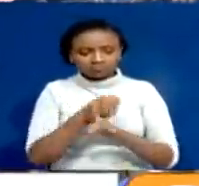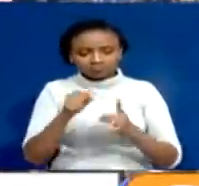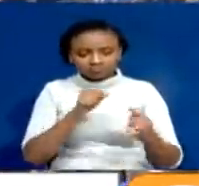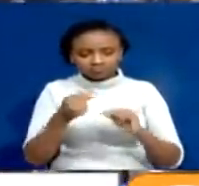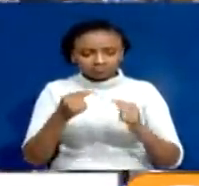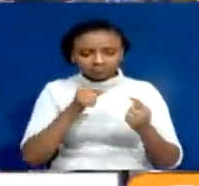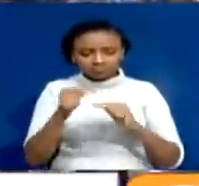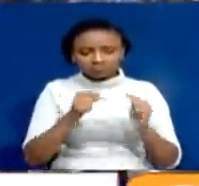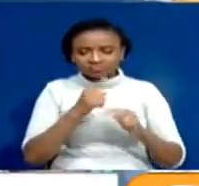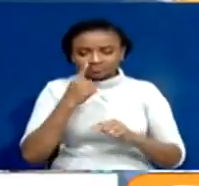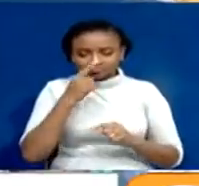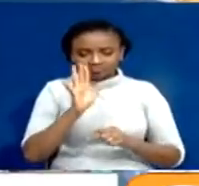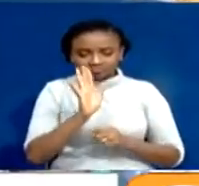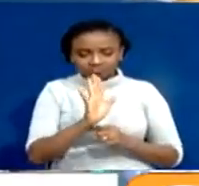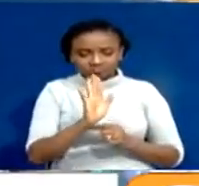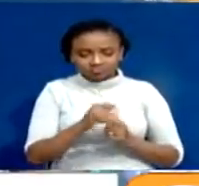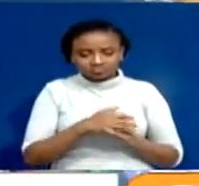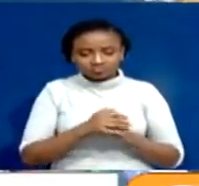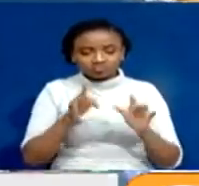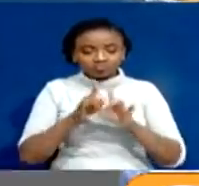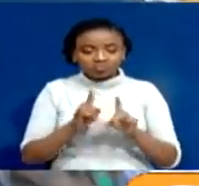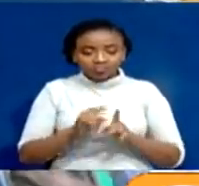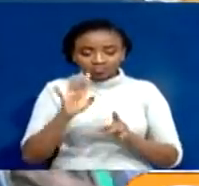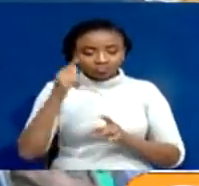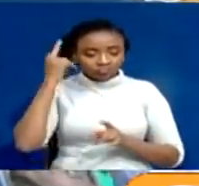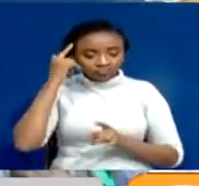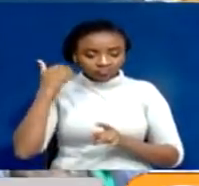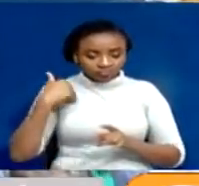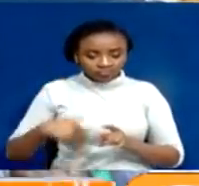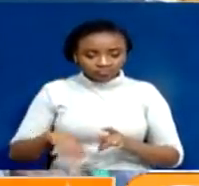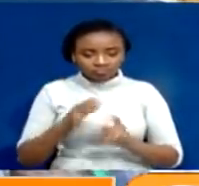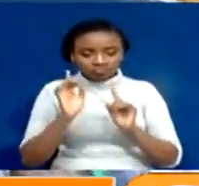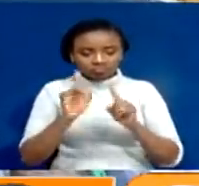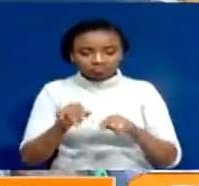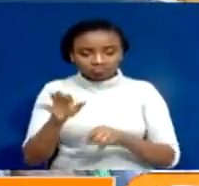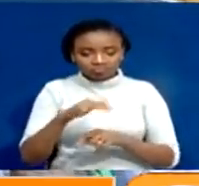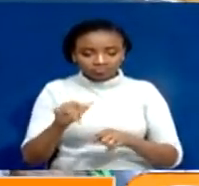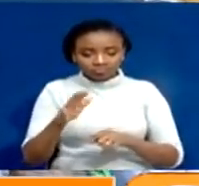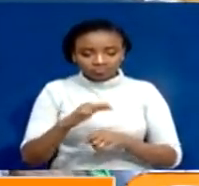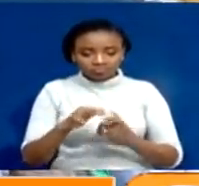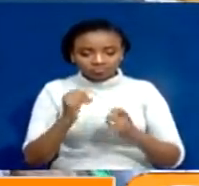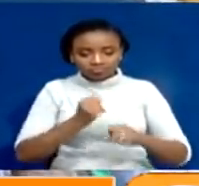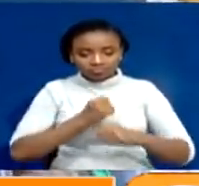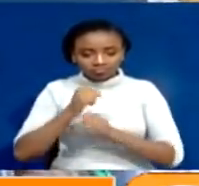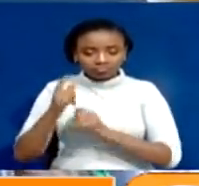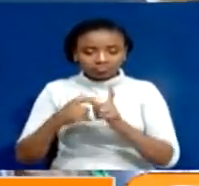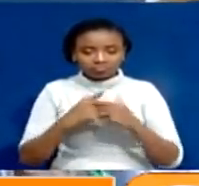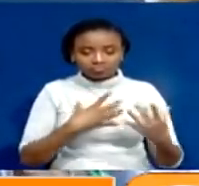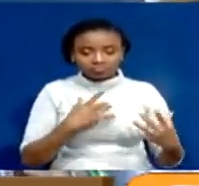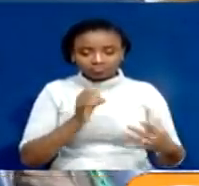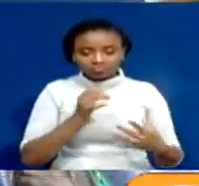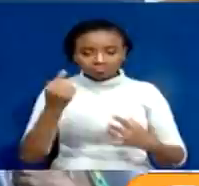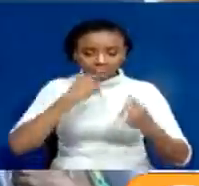eneo la Kondele, kaunti ya Kisumu. Nafikiria mimi nitakuja hapa Homa Bay anitoroshe. Mimi sitoki. Mimi nitaenda nirudi